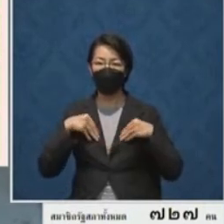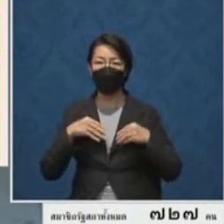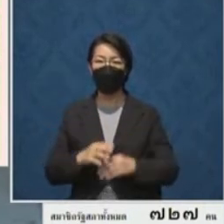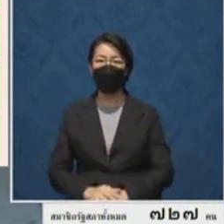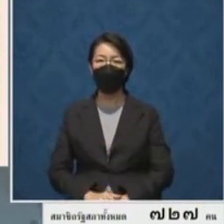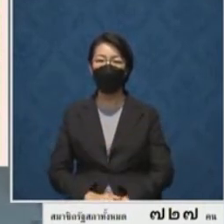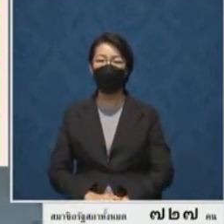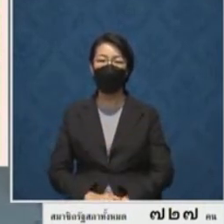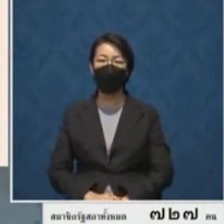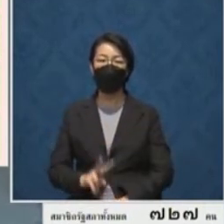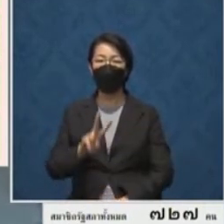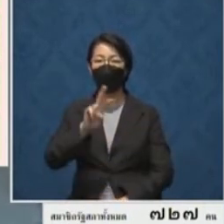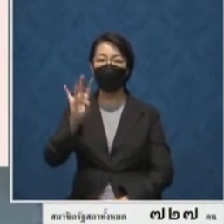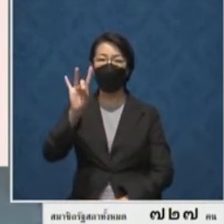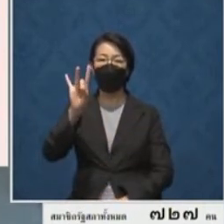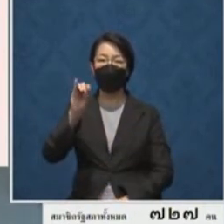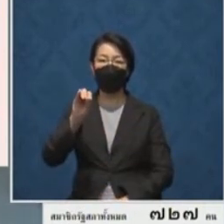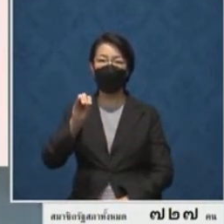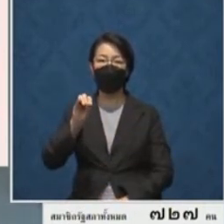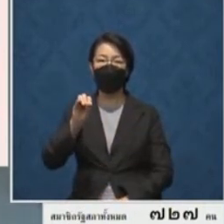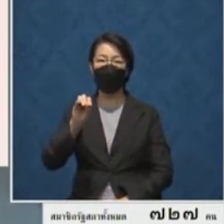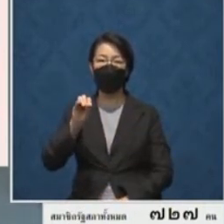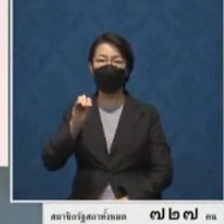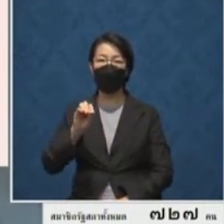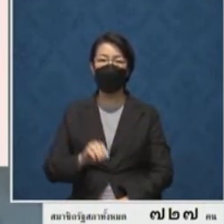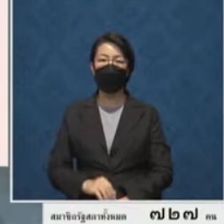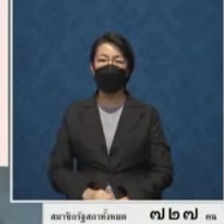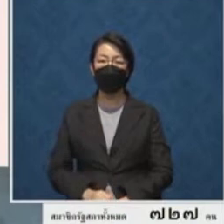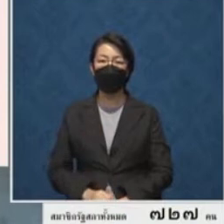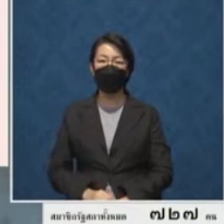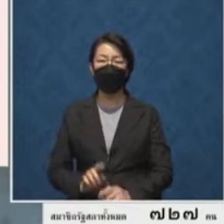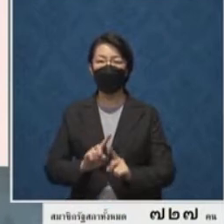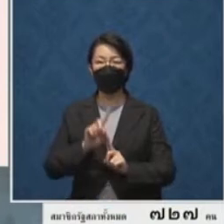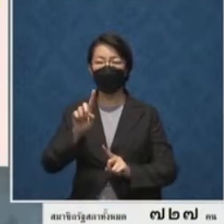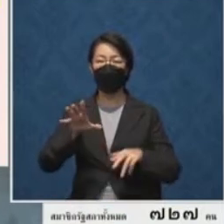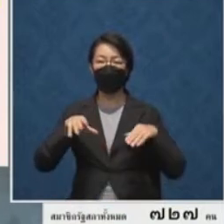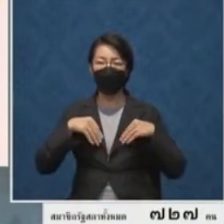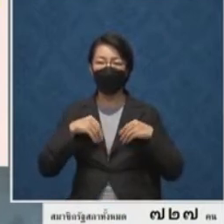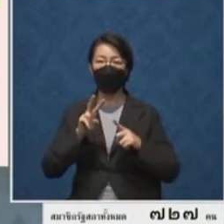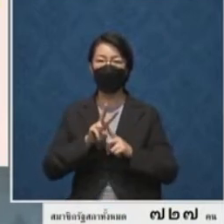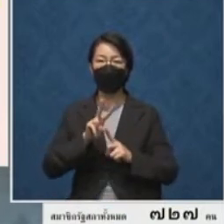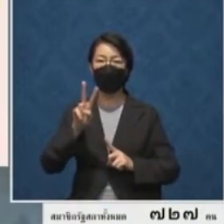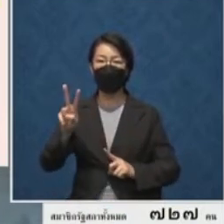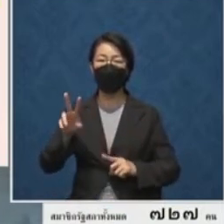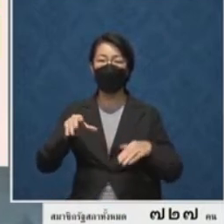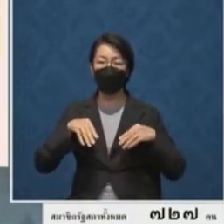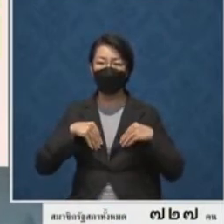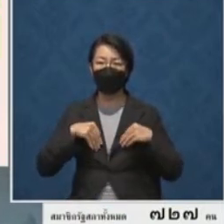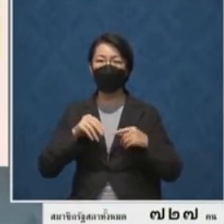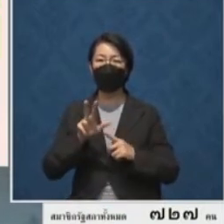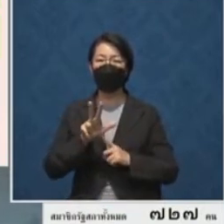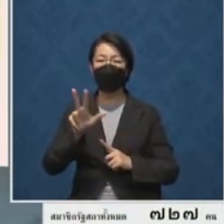280นายประกรณ์มุ่งเจริญพร 1รับหลักการ2รับหลักการ3รับหลัก